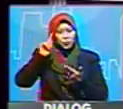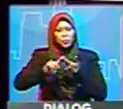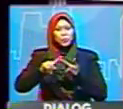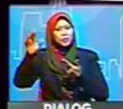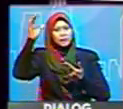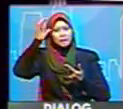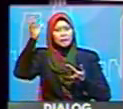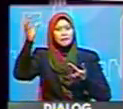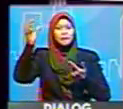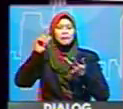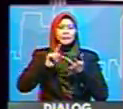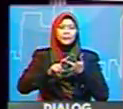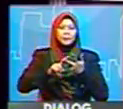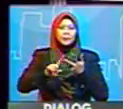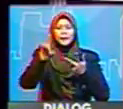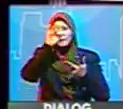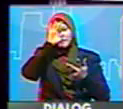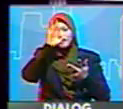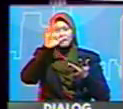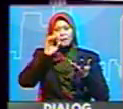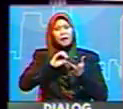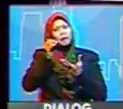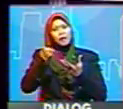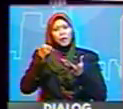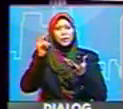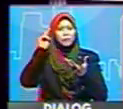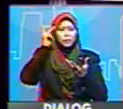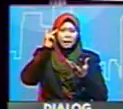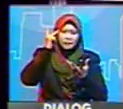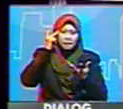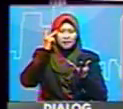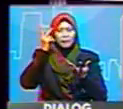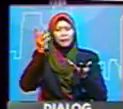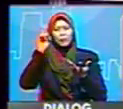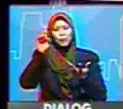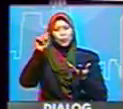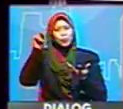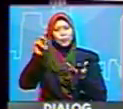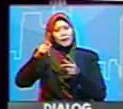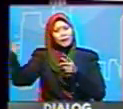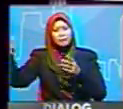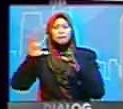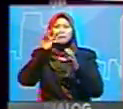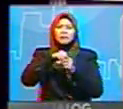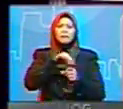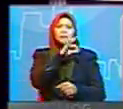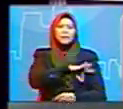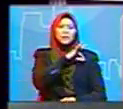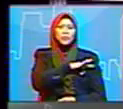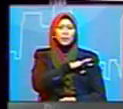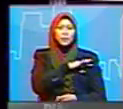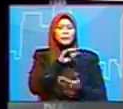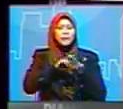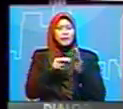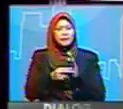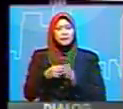itu Cina ataupun pengguna tu India atau kadaazan Dusun Dayak dan sebagainya kesan daripada seruan saya